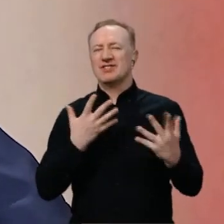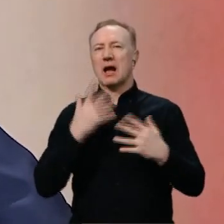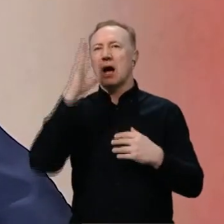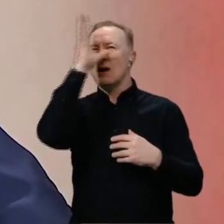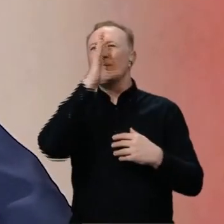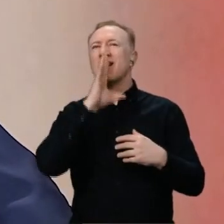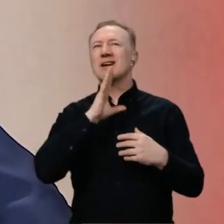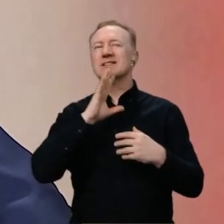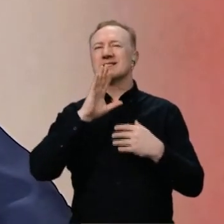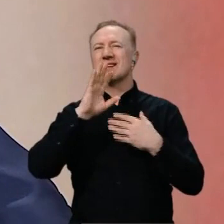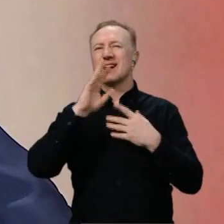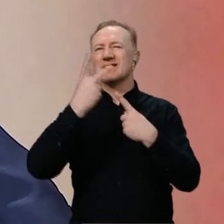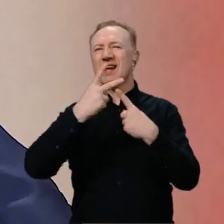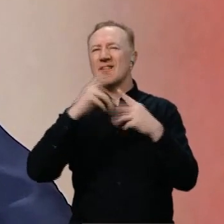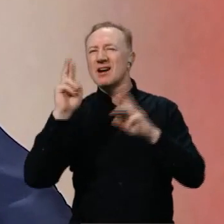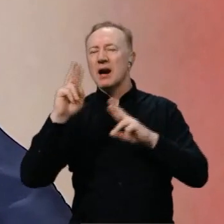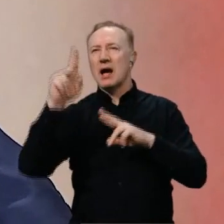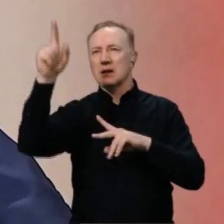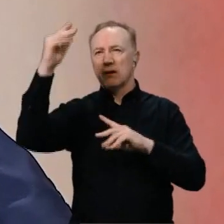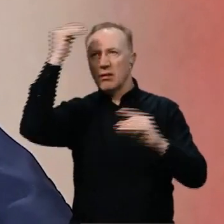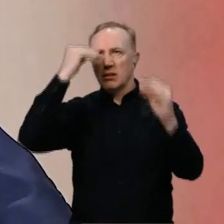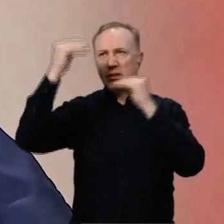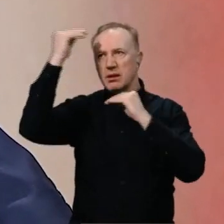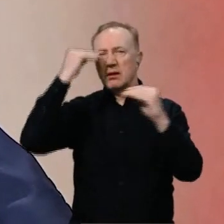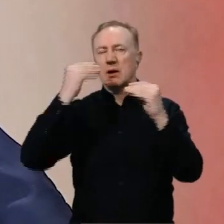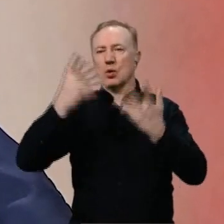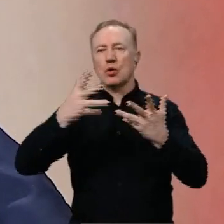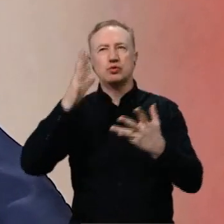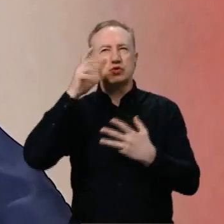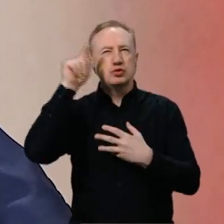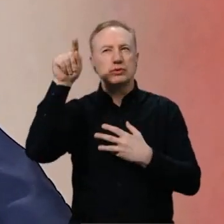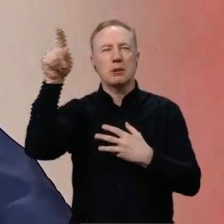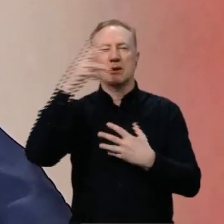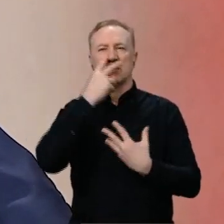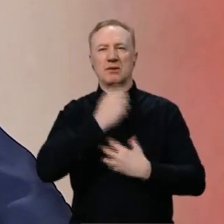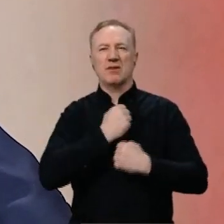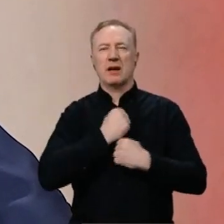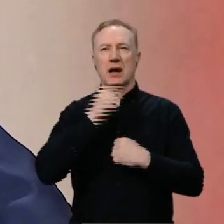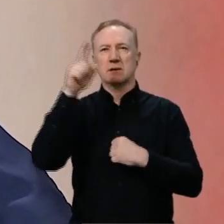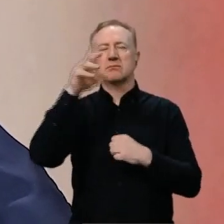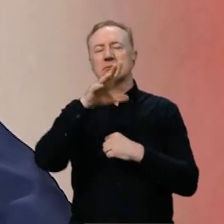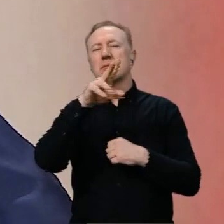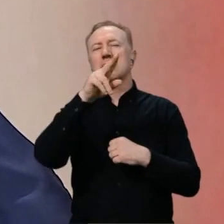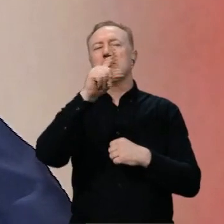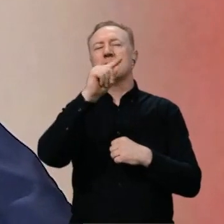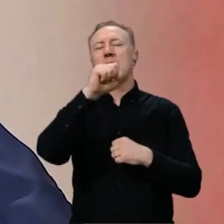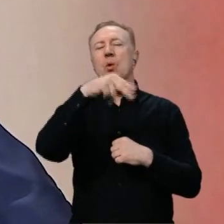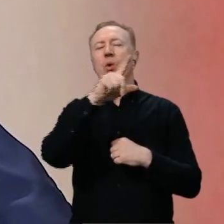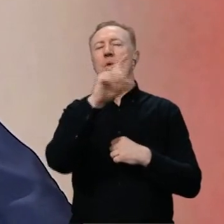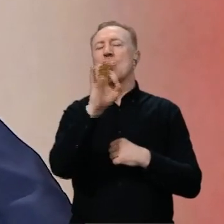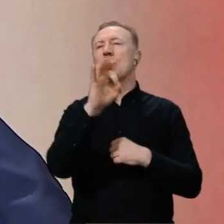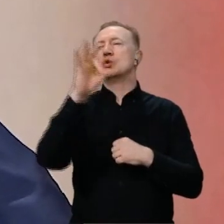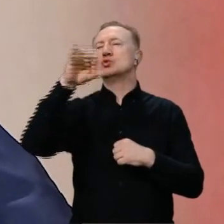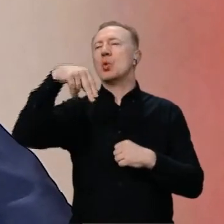które i generalnie przedstawicieli tamtejszego klubu, który jasno artykułuje, że Paulo Sousa jest jednym z głównych kandydatów do